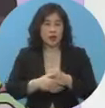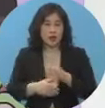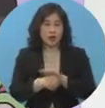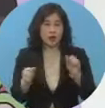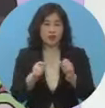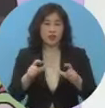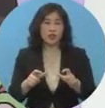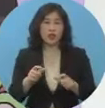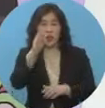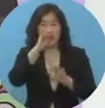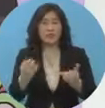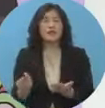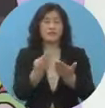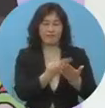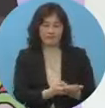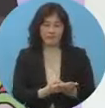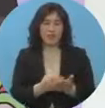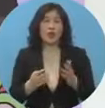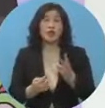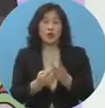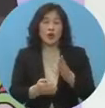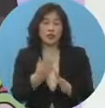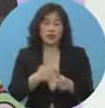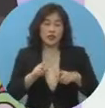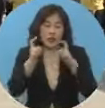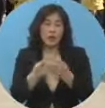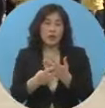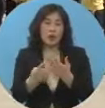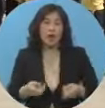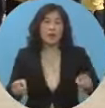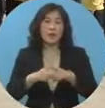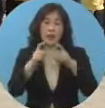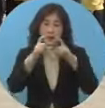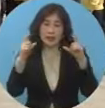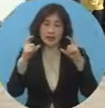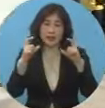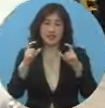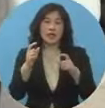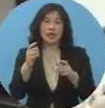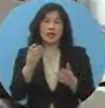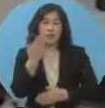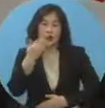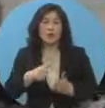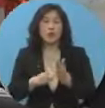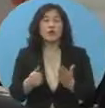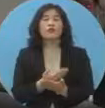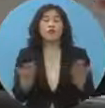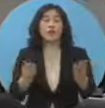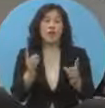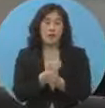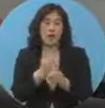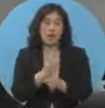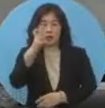하고 도와 시 군 민간 단체가 함께 마스크 등 위생 용품을 지원하고 매일 같이 도시락을 전달하기로